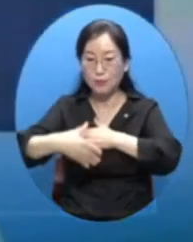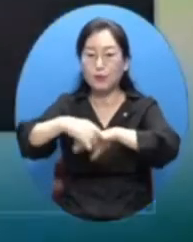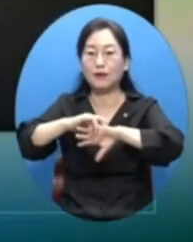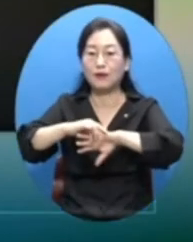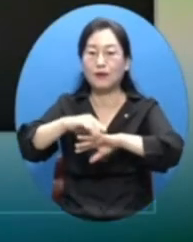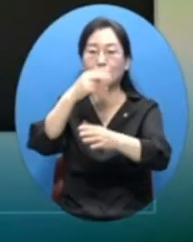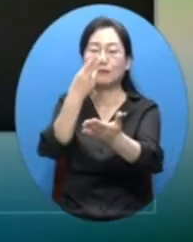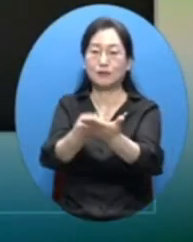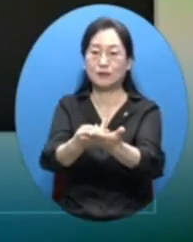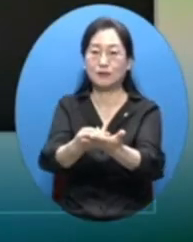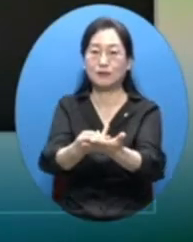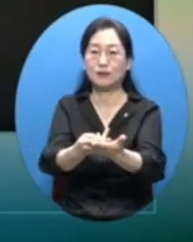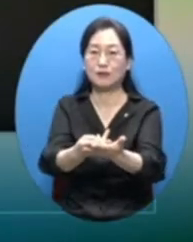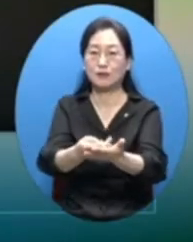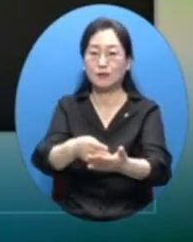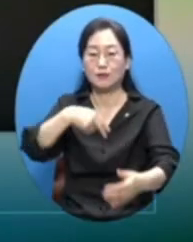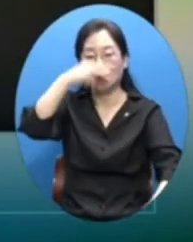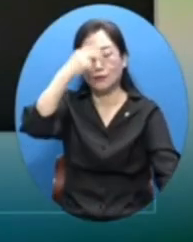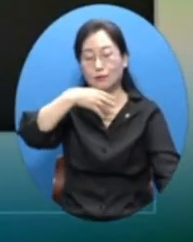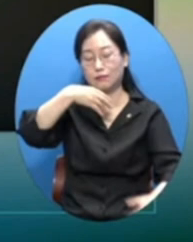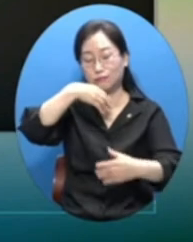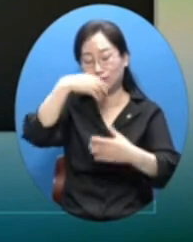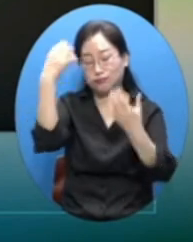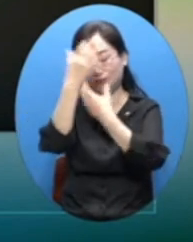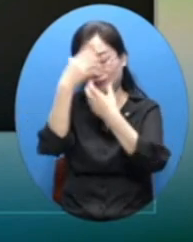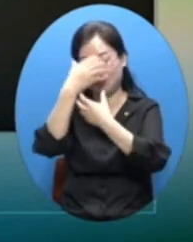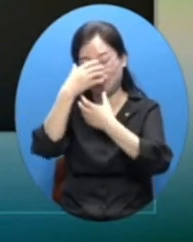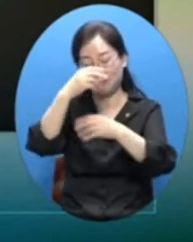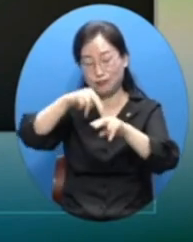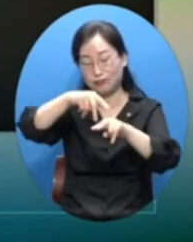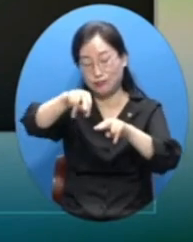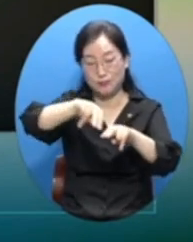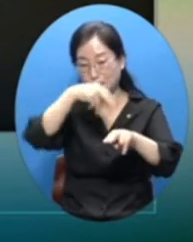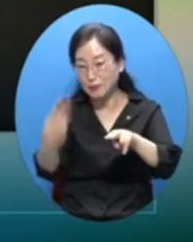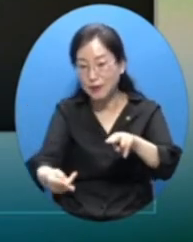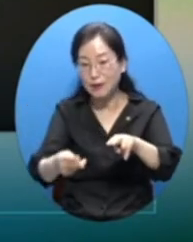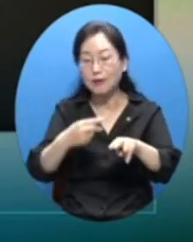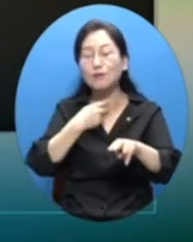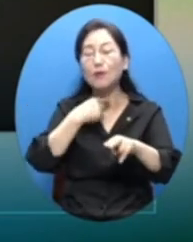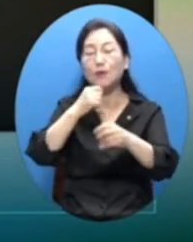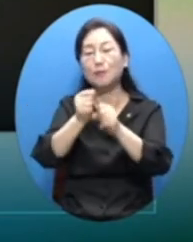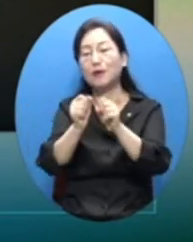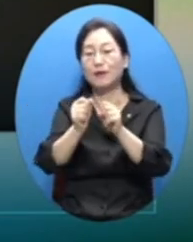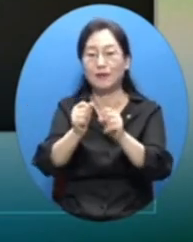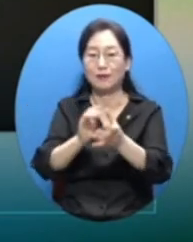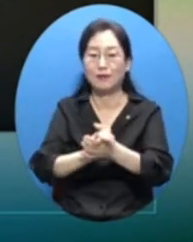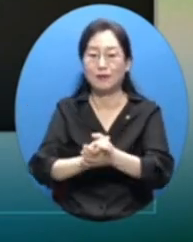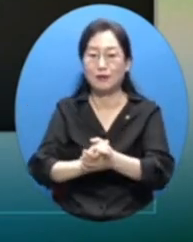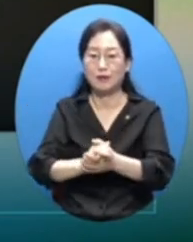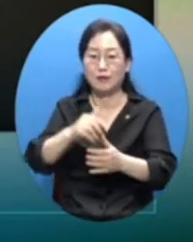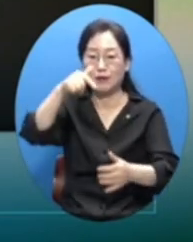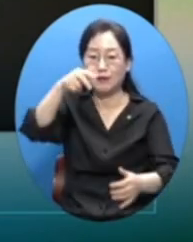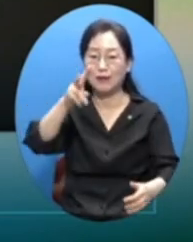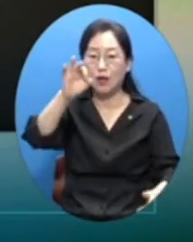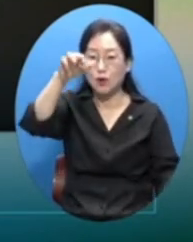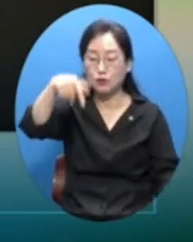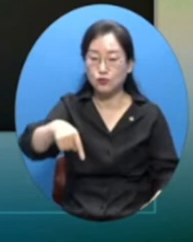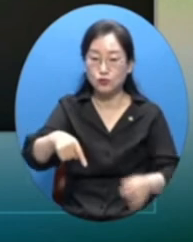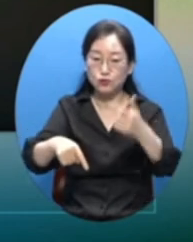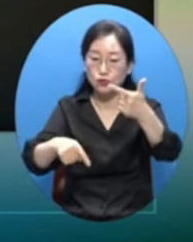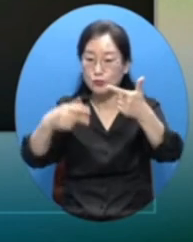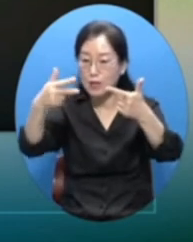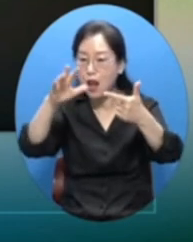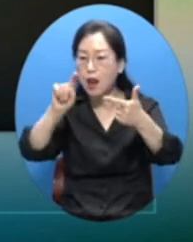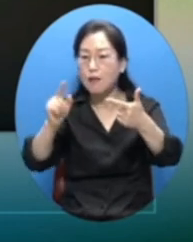누워있습니다. 술이 만취해가지고 축돼서 떨어져서 목뼈가 부러진 것입니다. 목뼈가 경추 6번, 7번에